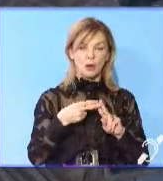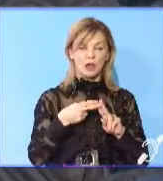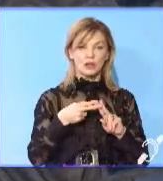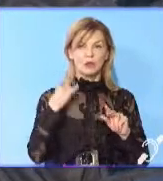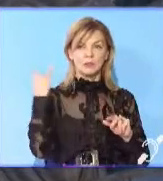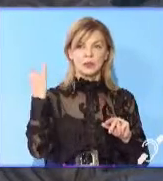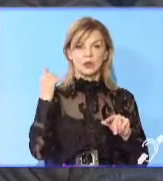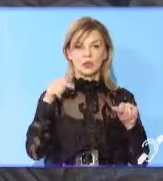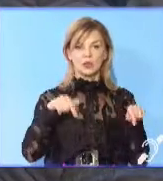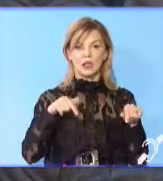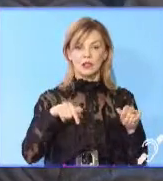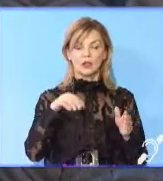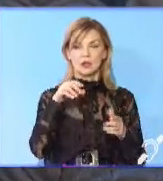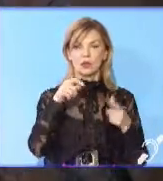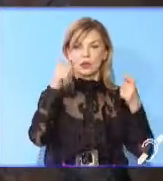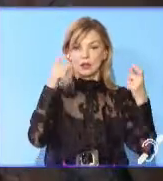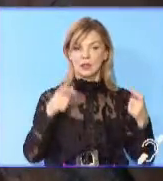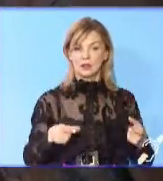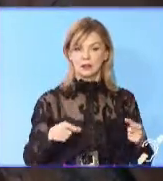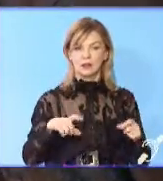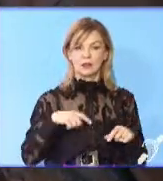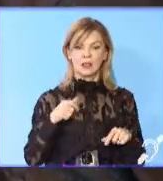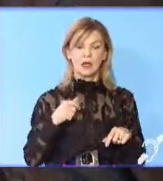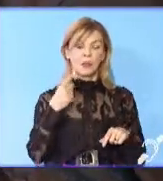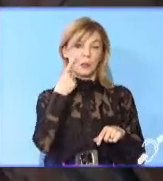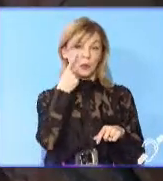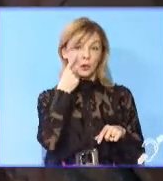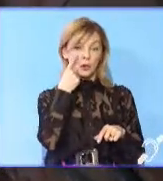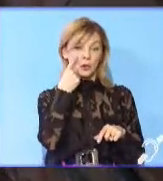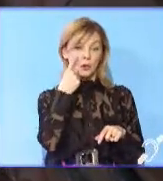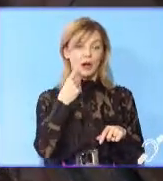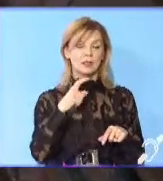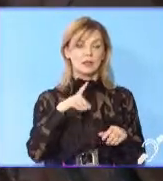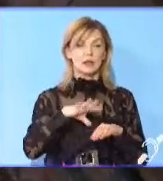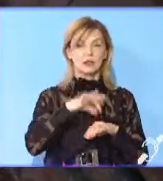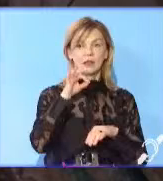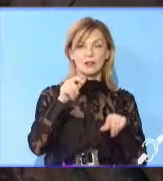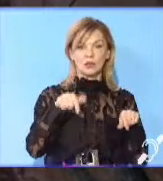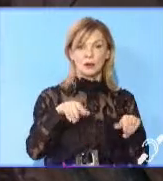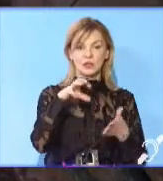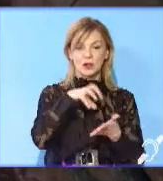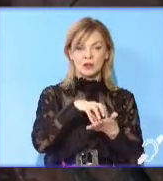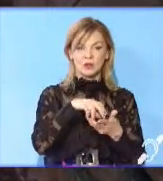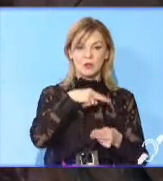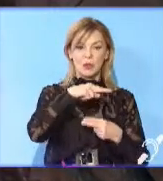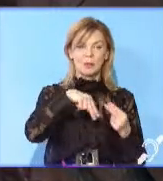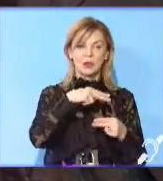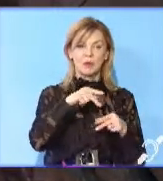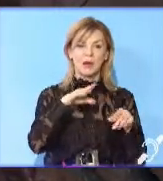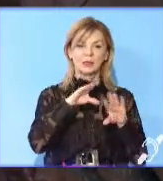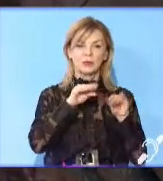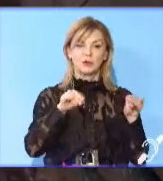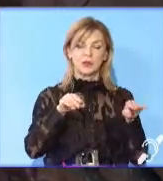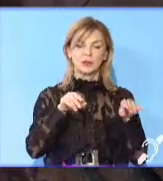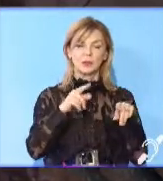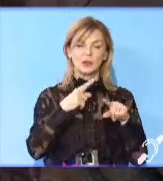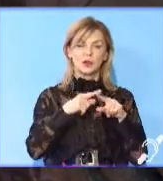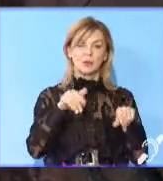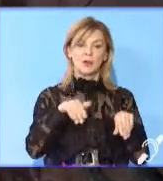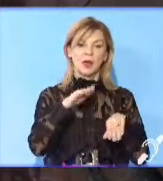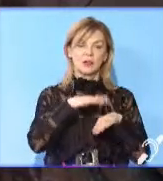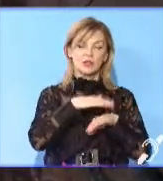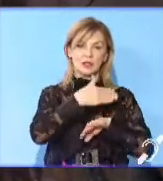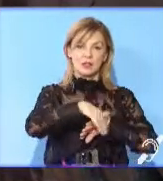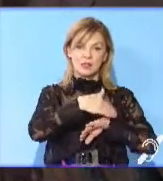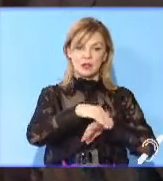istoria acestor clădiri. Eram foarte curioasă să descoper și această zonă. M-am plimbat de multe ori pe aceste